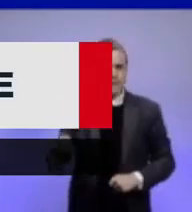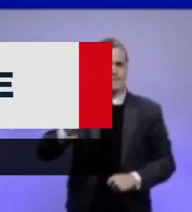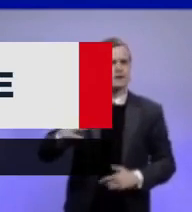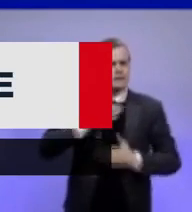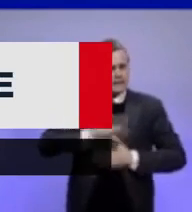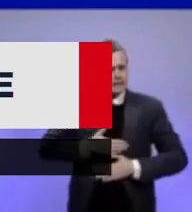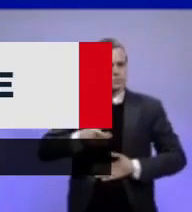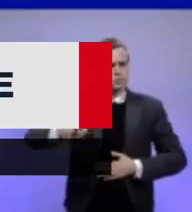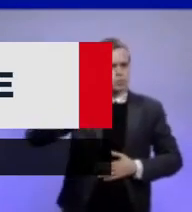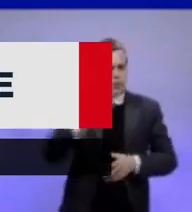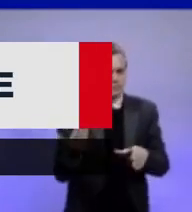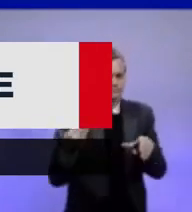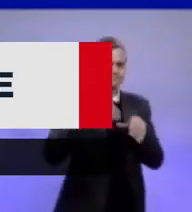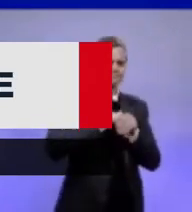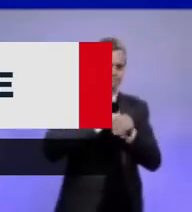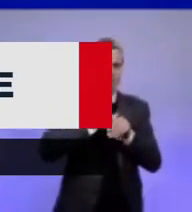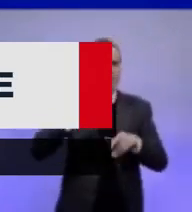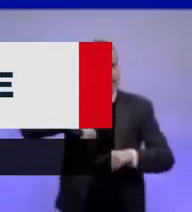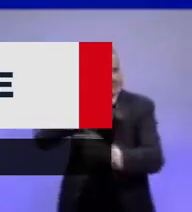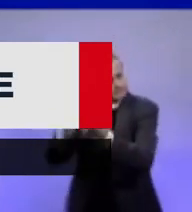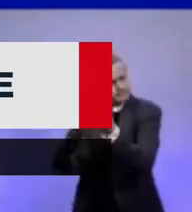dumneavoastră și vă este alături.